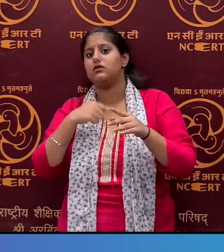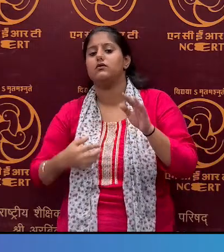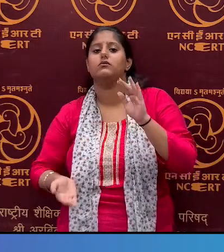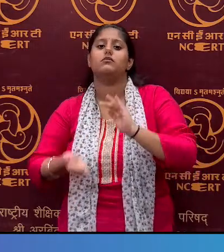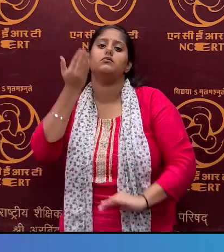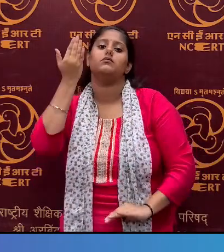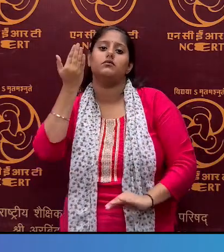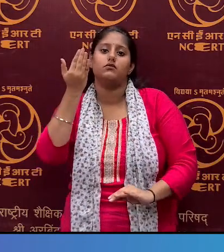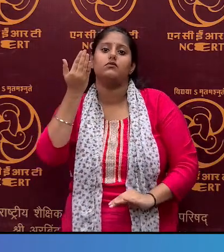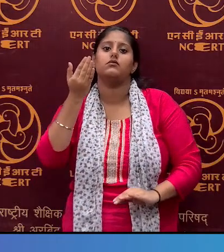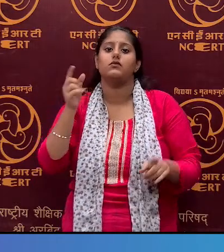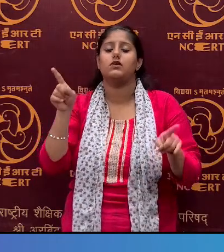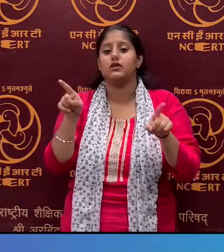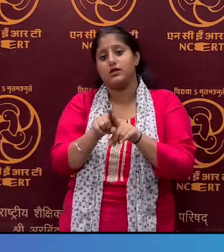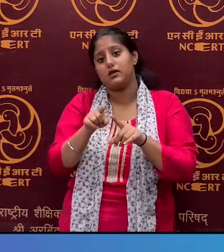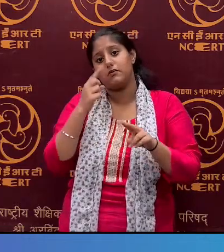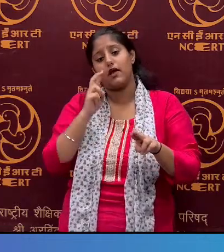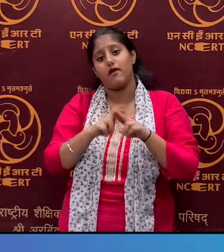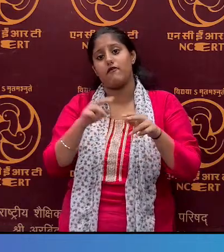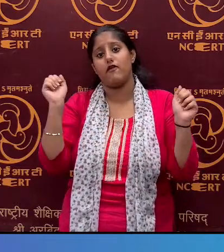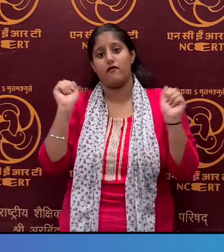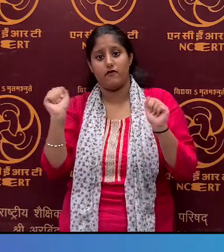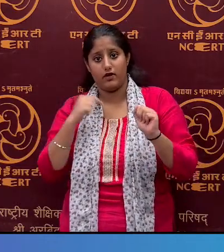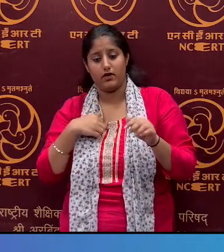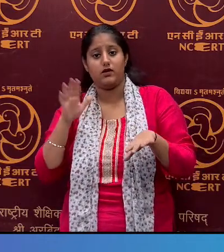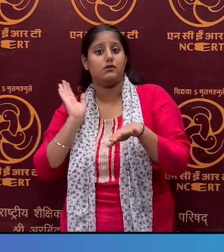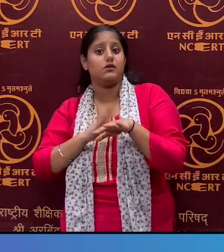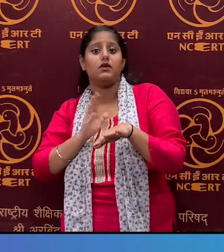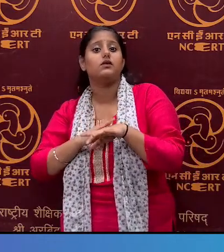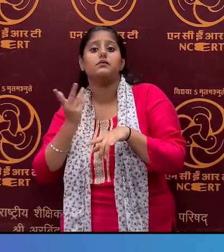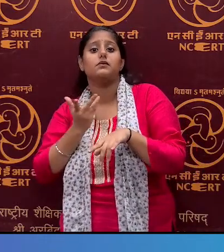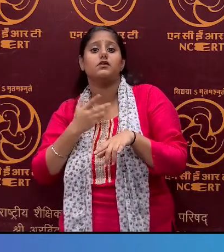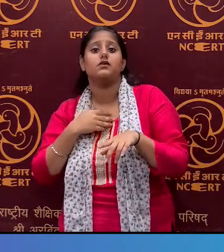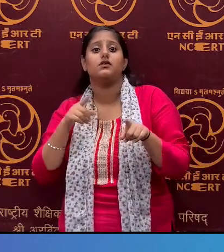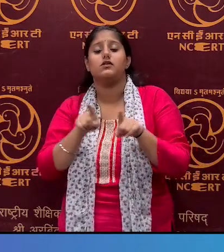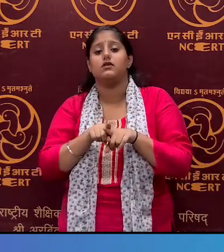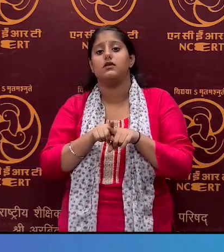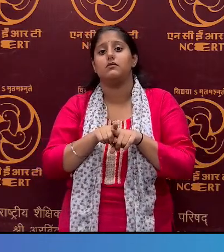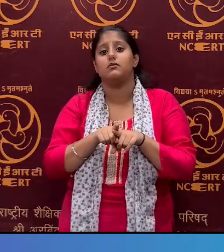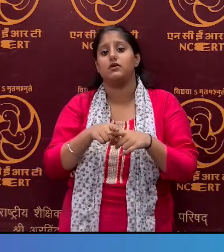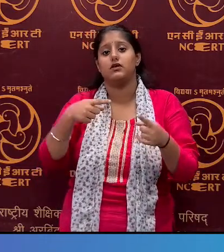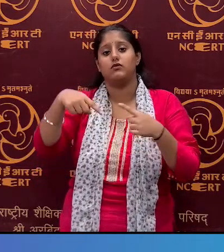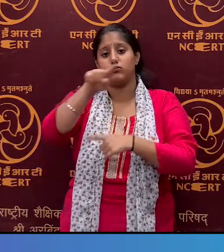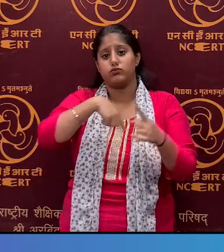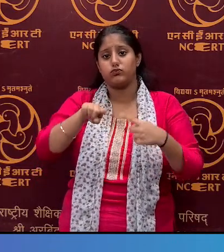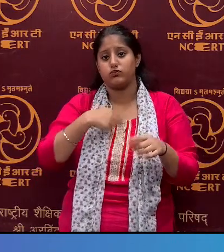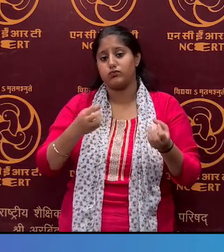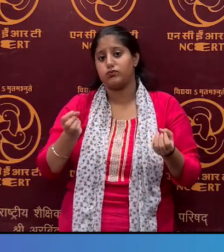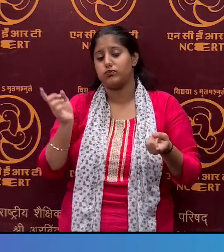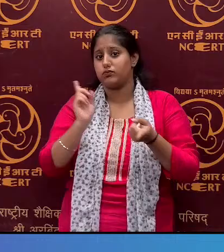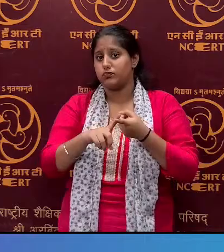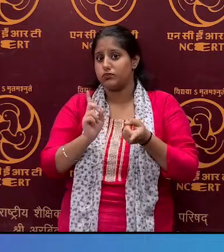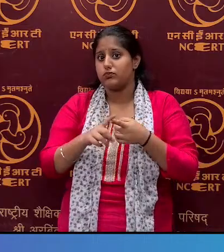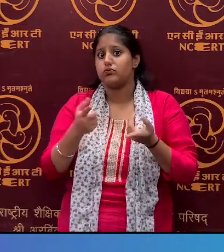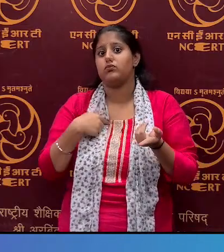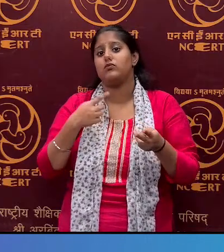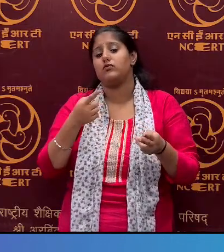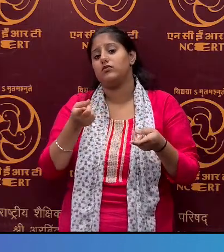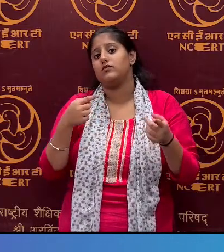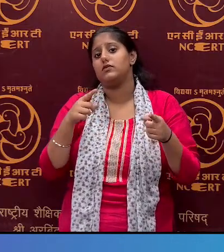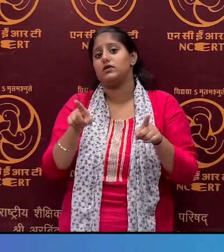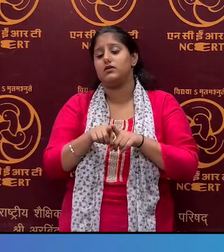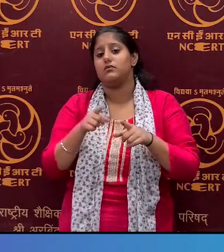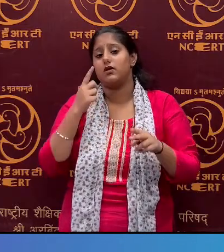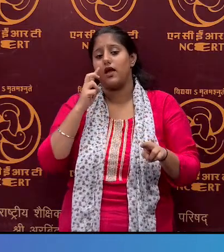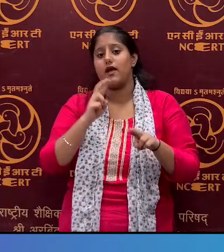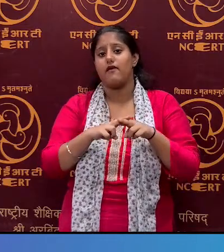है. Similarly, during winter season, we experience western cyclonic disturbance, and the moment when this wind enter